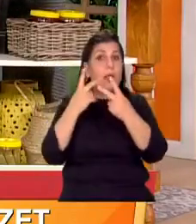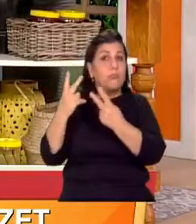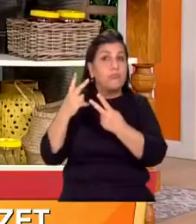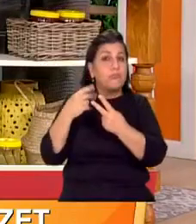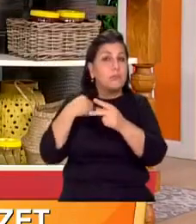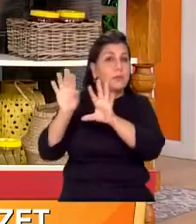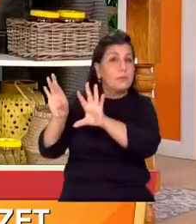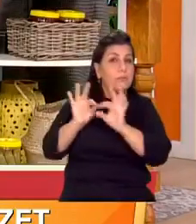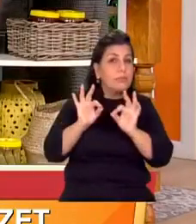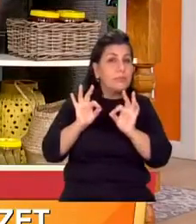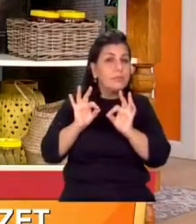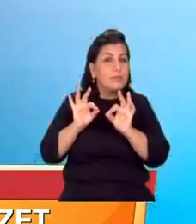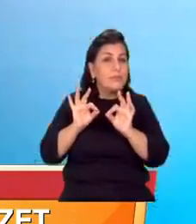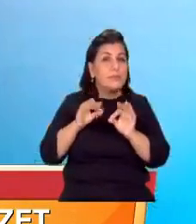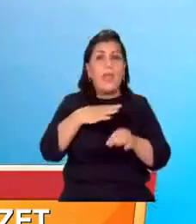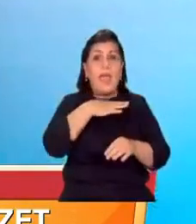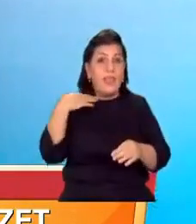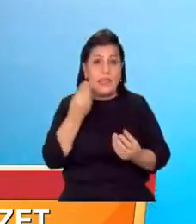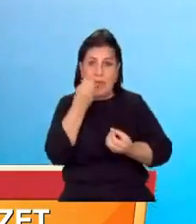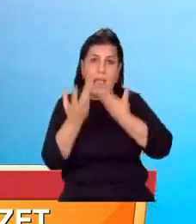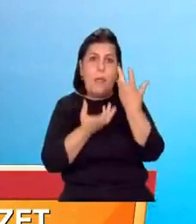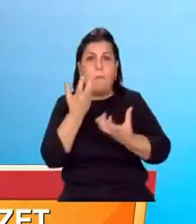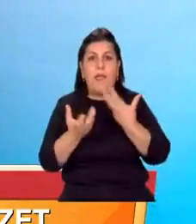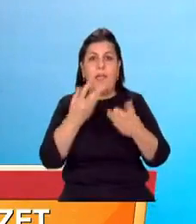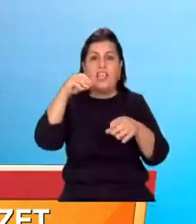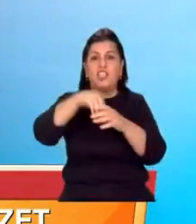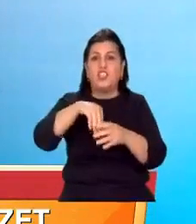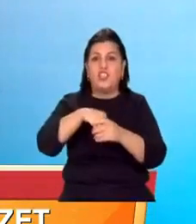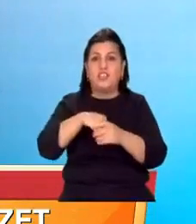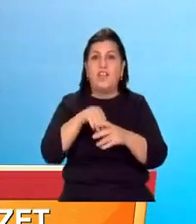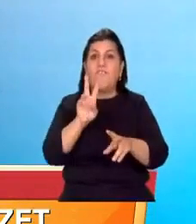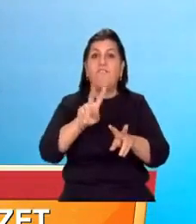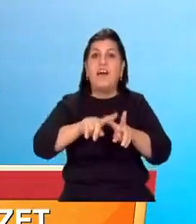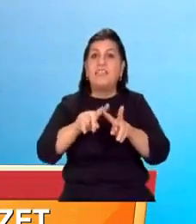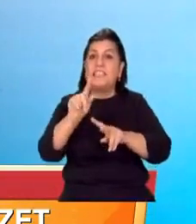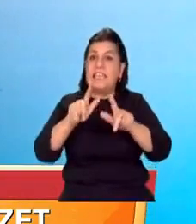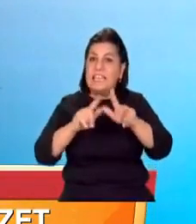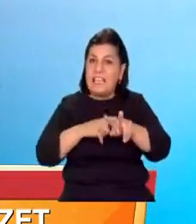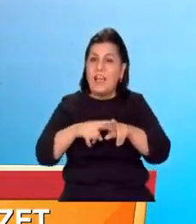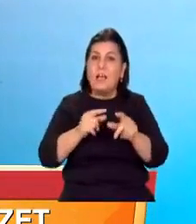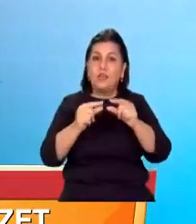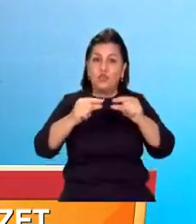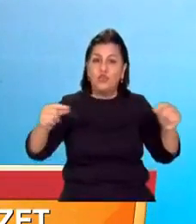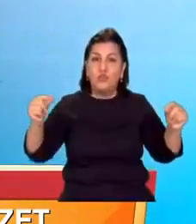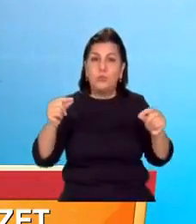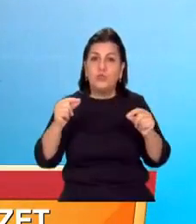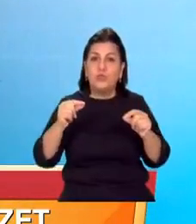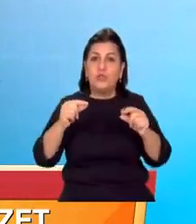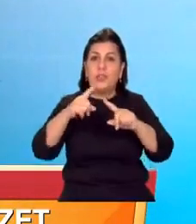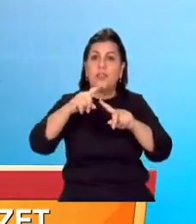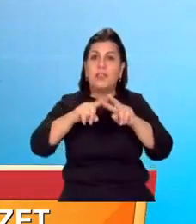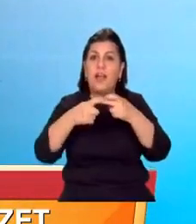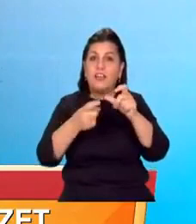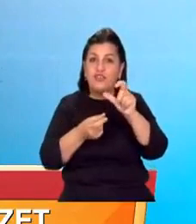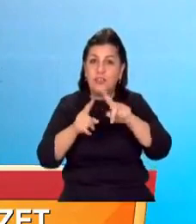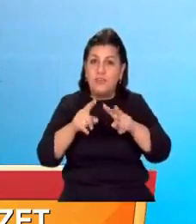güzel resimler ek yaptım ben benim et yemeği içinde vanilya var Çubuk Tarçın var elma var